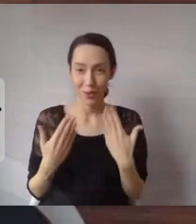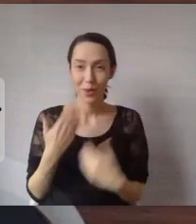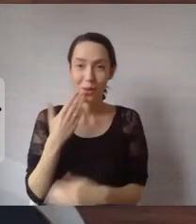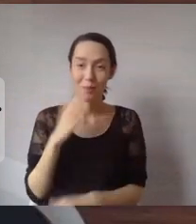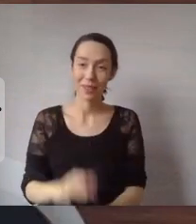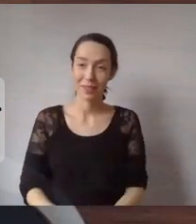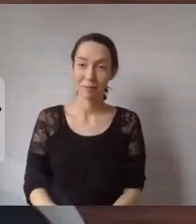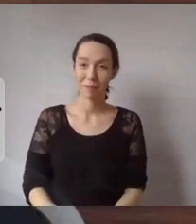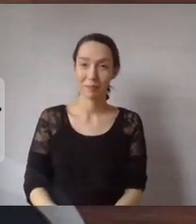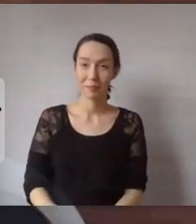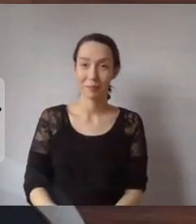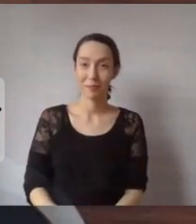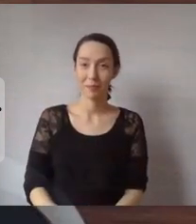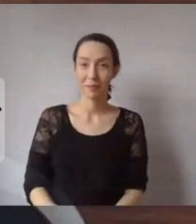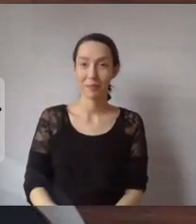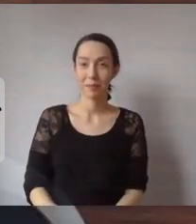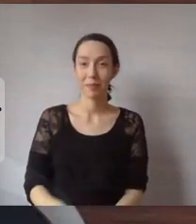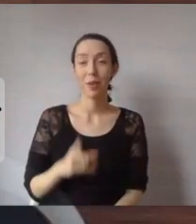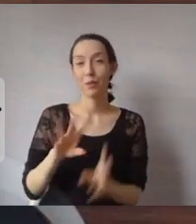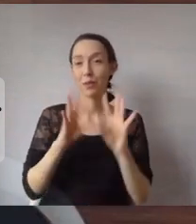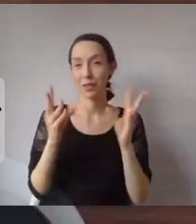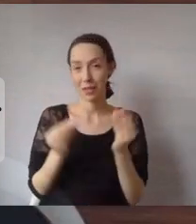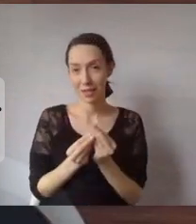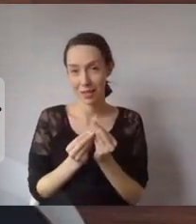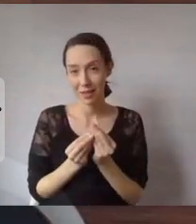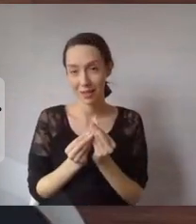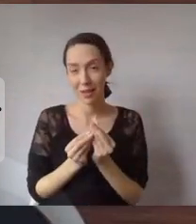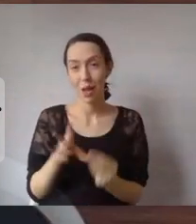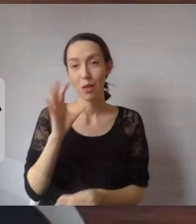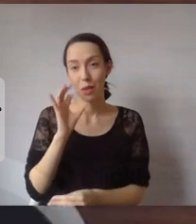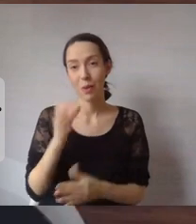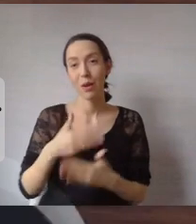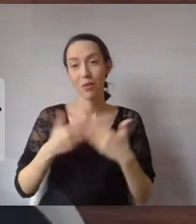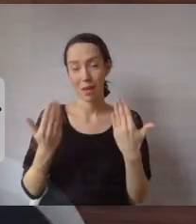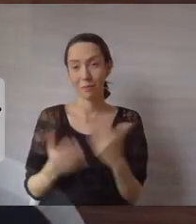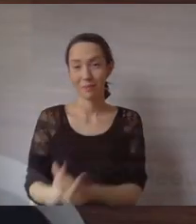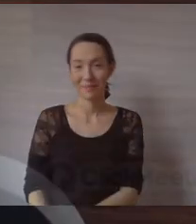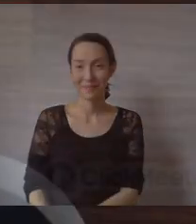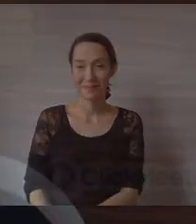bardzo i to wszystko z mojej strony na dzisiaj. Ja również życzę Wam udanego weekendu.